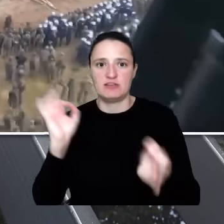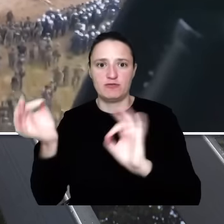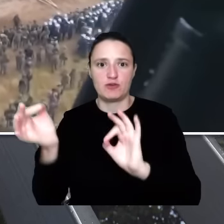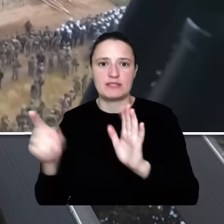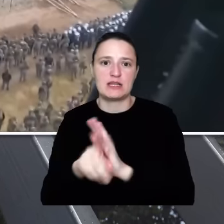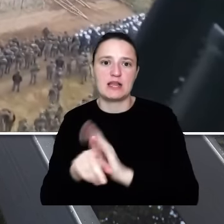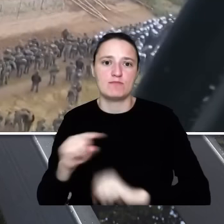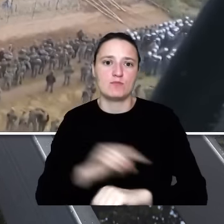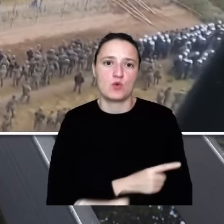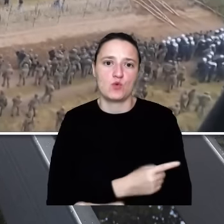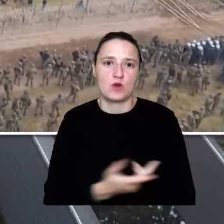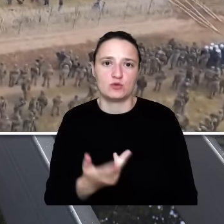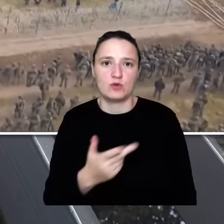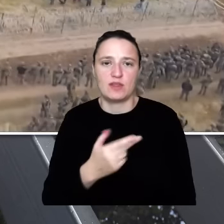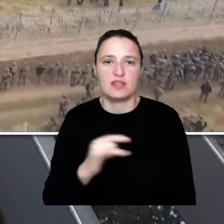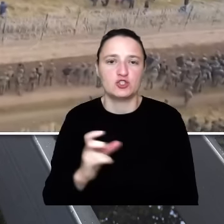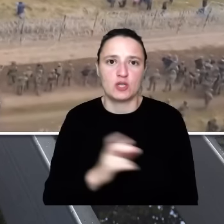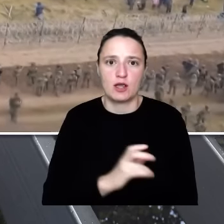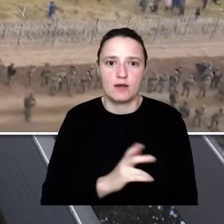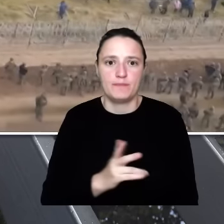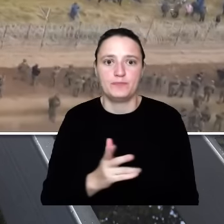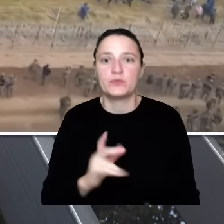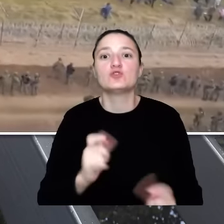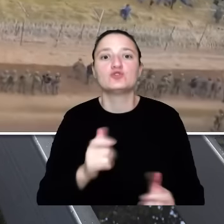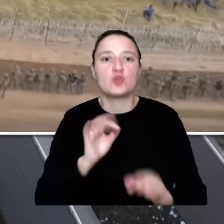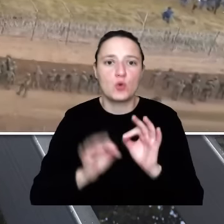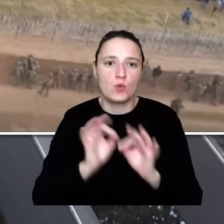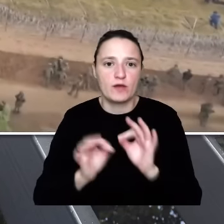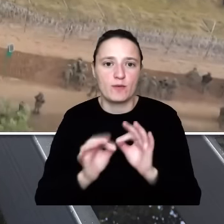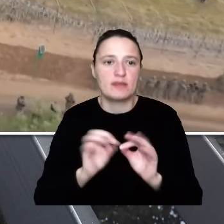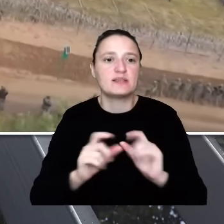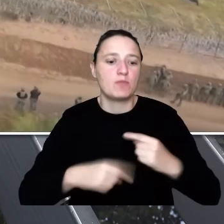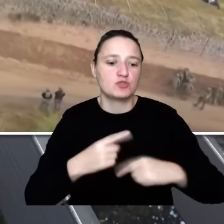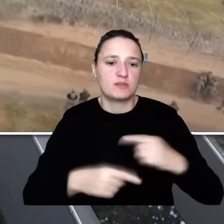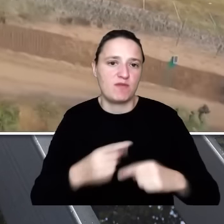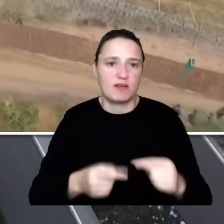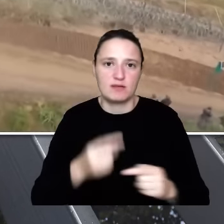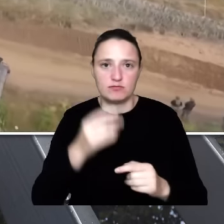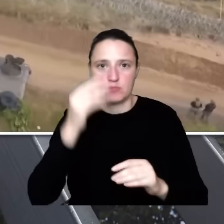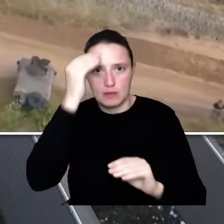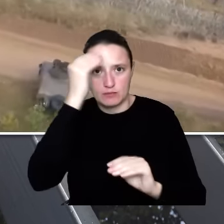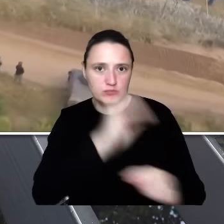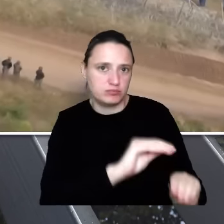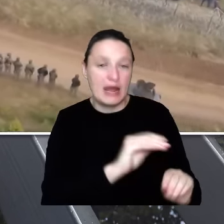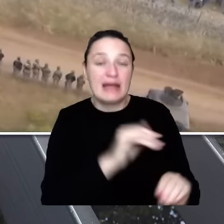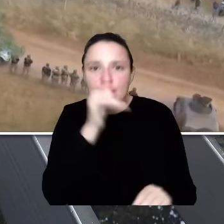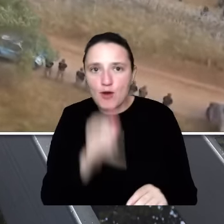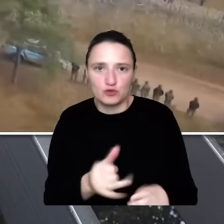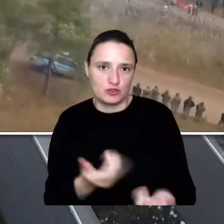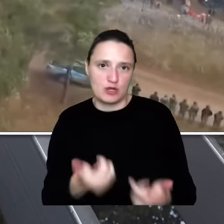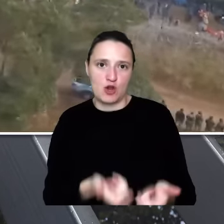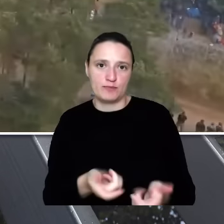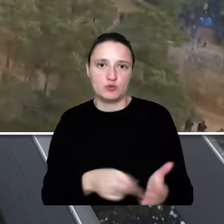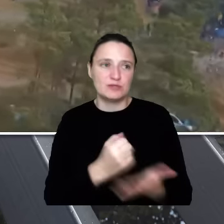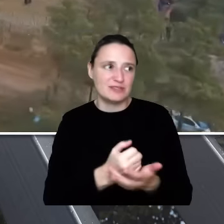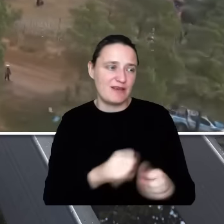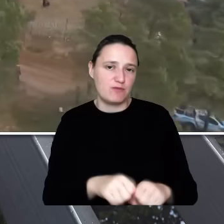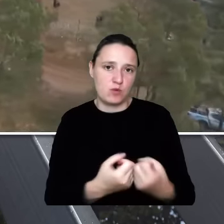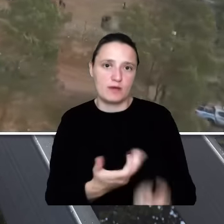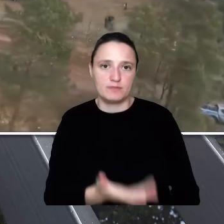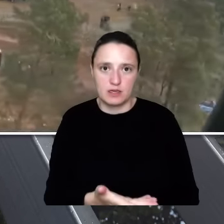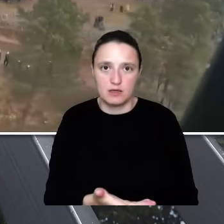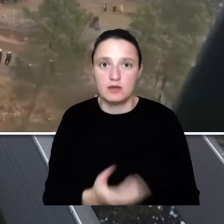prokuratora Janeczka, szczegółowych informacji o trwających postępowaniach. Decyzje ministra zostały podjęte wbrew przepisom ustawy Prawo o prokuraturze, a także łamią